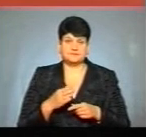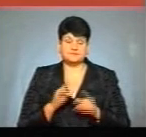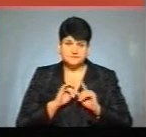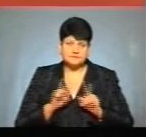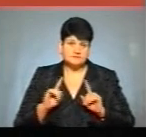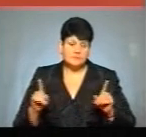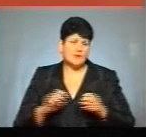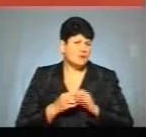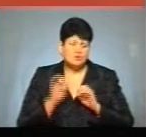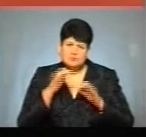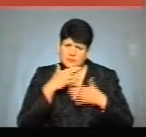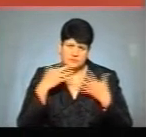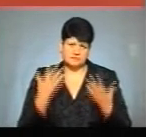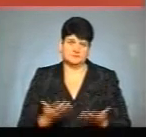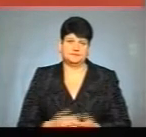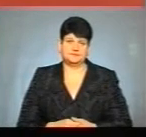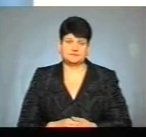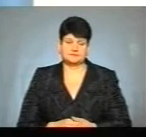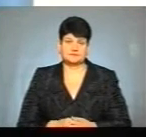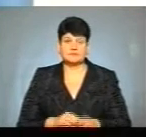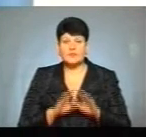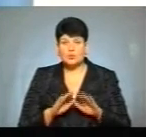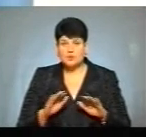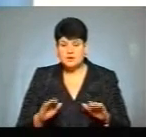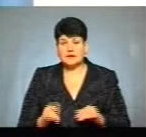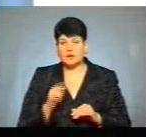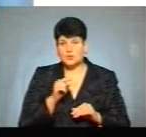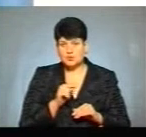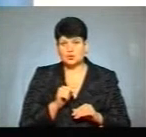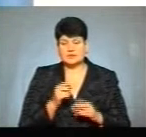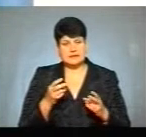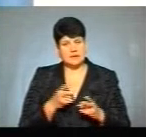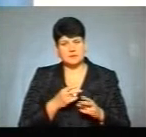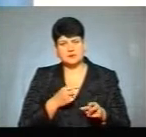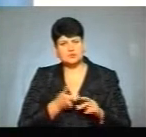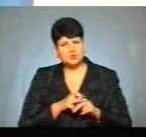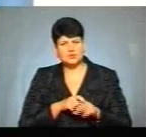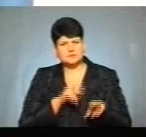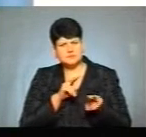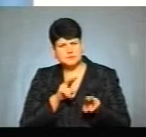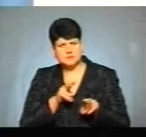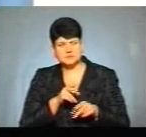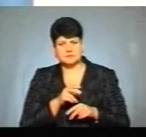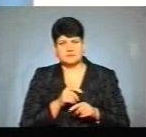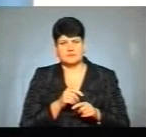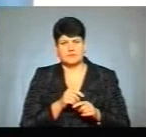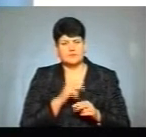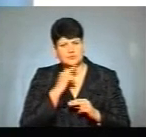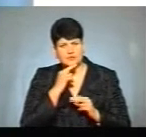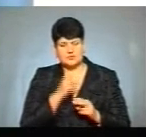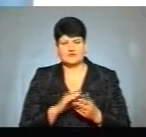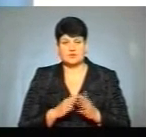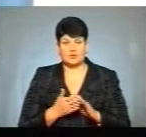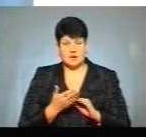може бути багато, тому дітей ось тут треба, ну, дуже пильнувати в ситуації такого